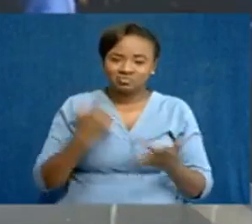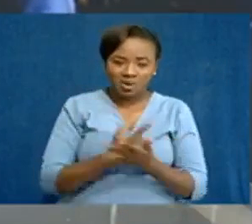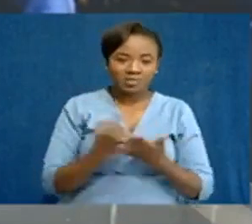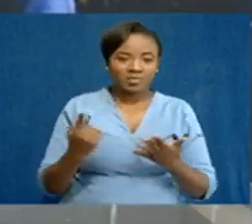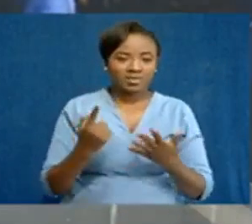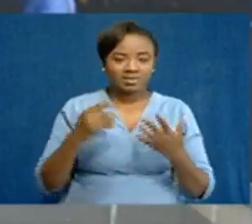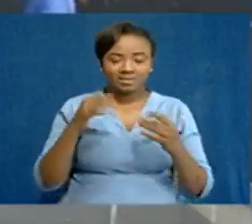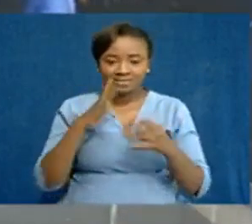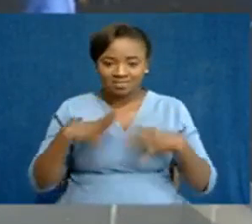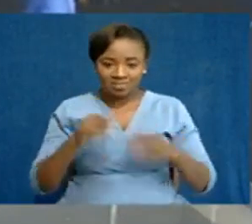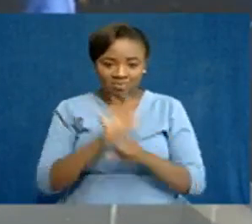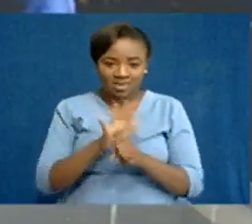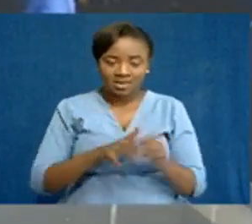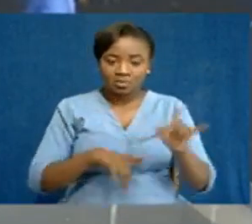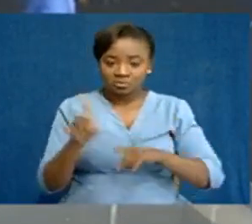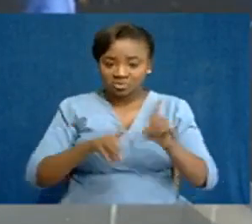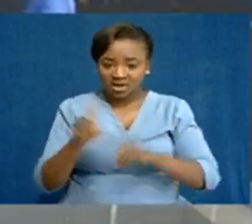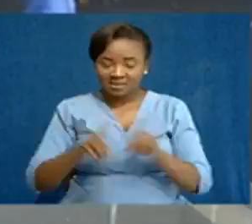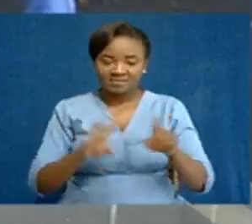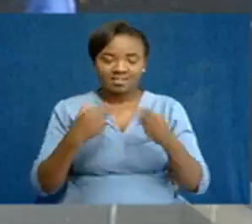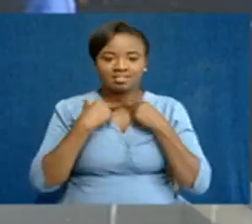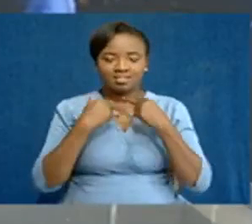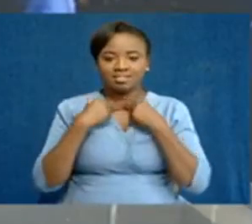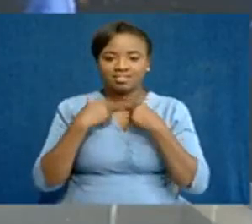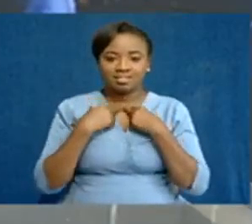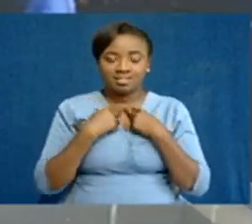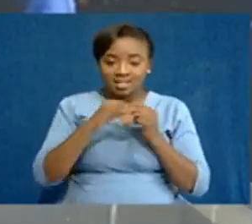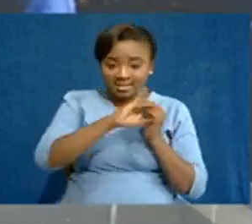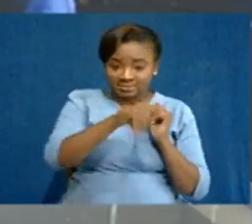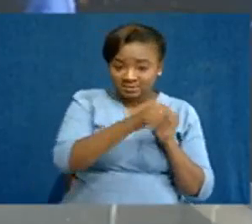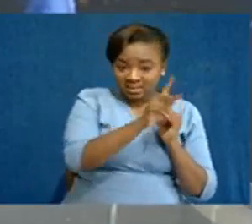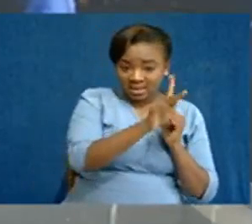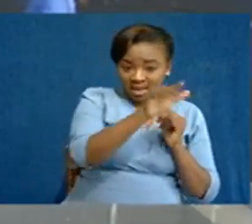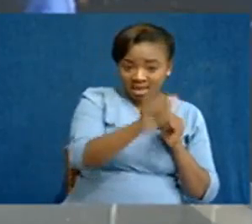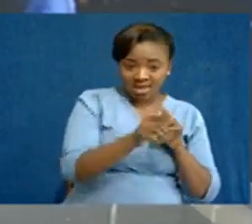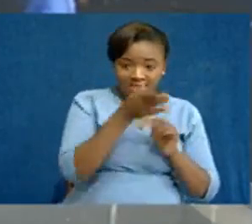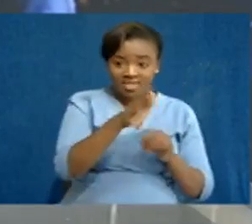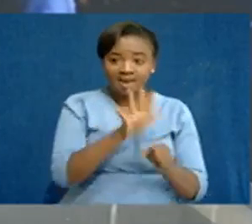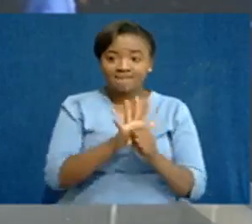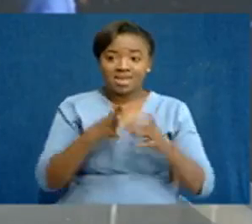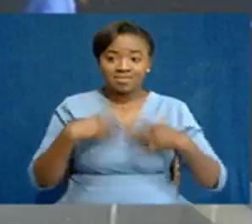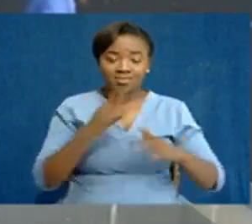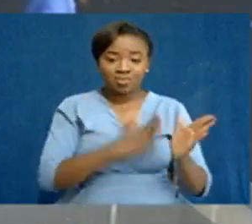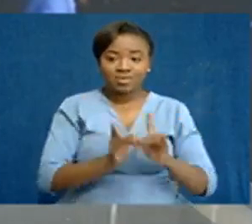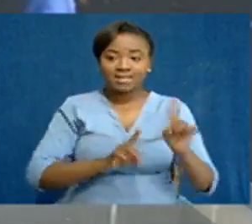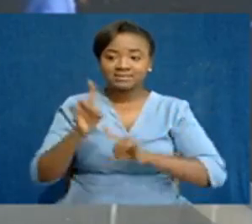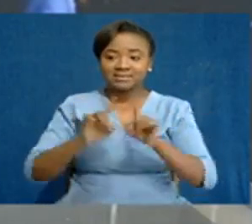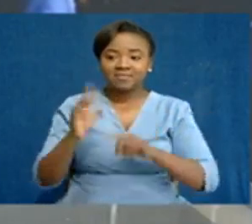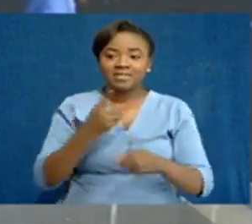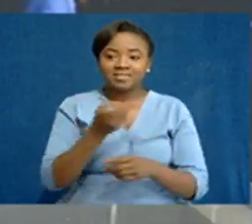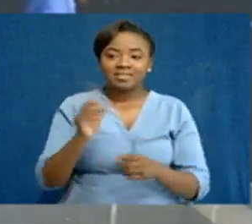viwanja mbalimbali nchini. Katika uwanja wa ndege wa kimataifa wa Jomo Kenyatta, maelfu ya wasafiri walikwama kufuatia mgomo